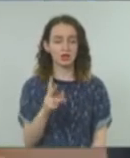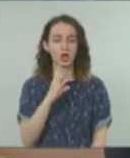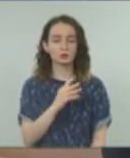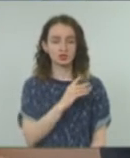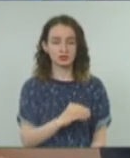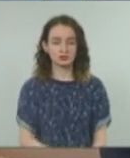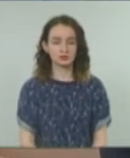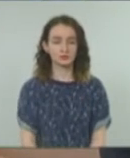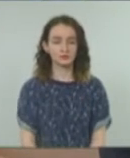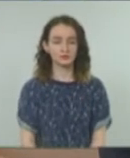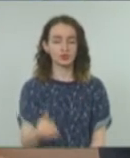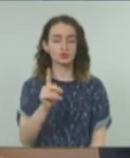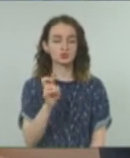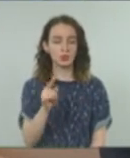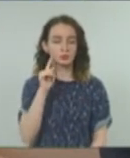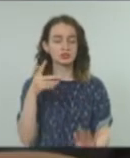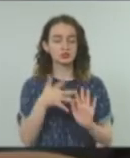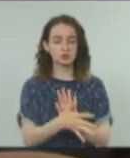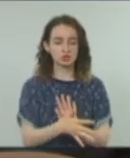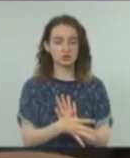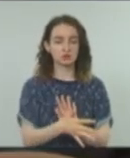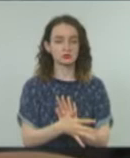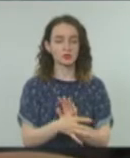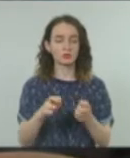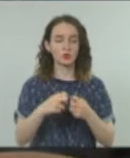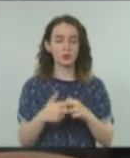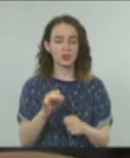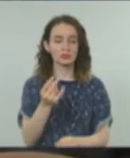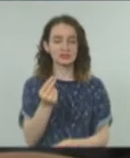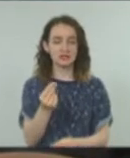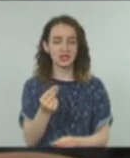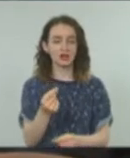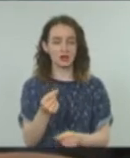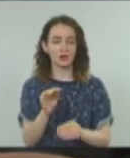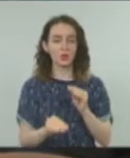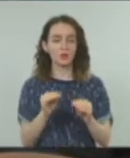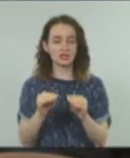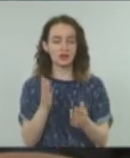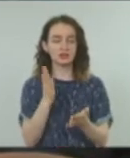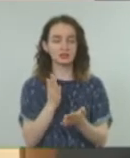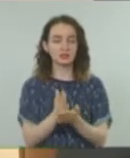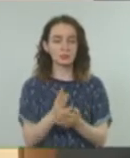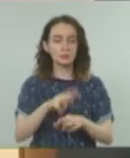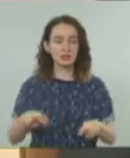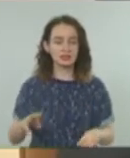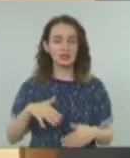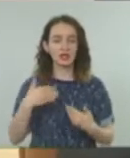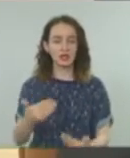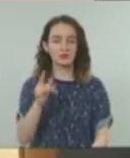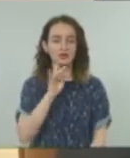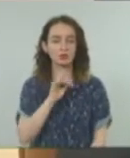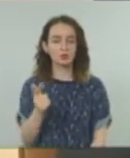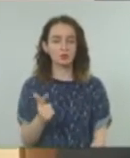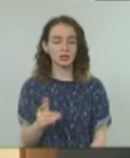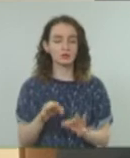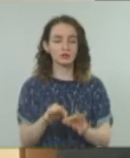крае. Чтобы досконально изучить жилищные проблемы и ценообразование в Хабаровском крае, министр рекомендовал в РИО губернатора